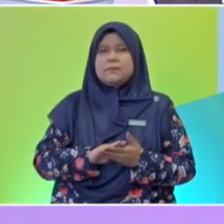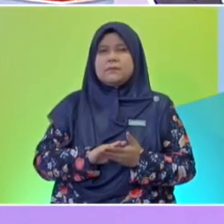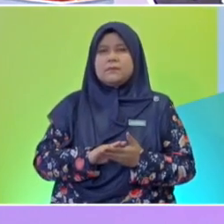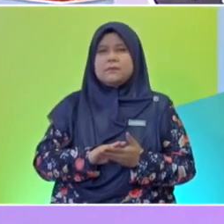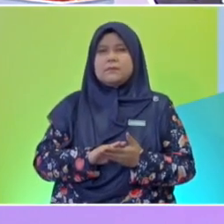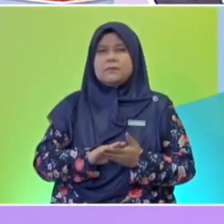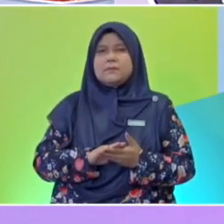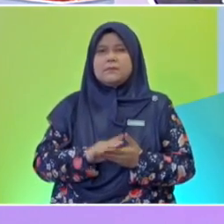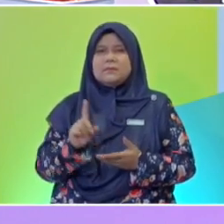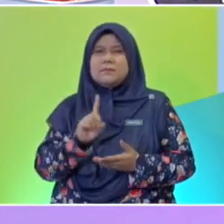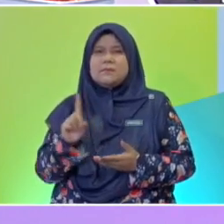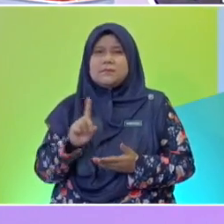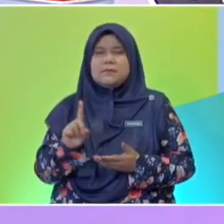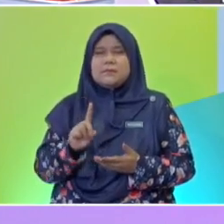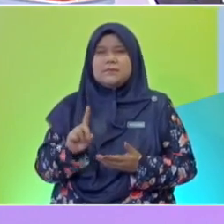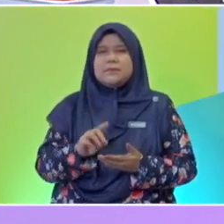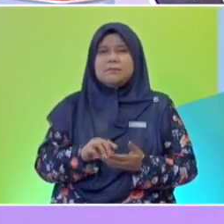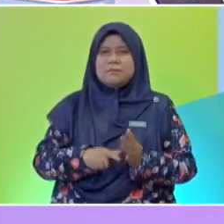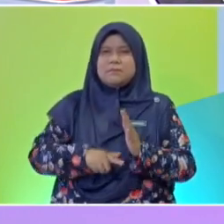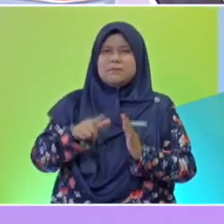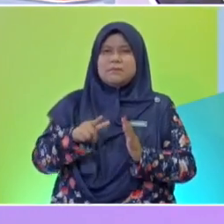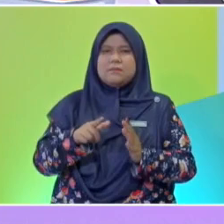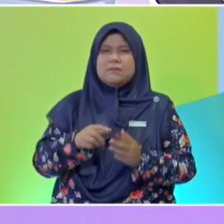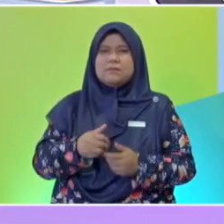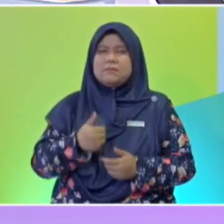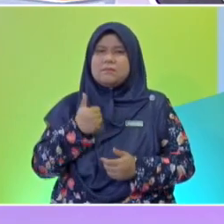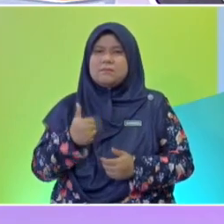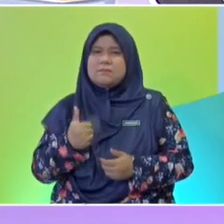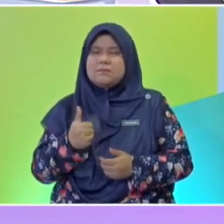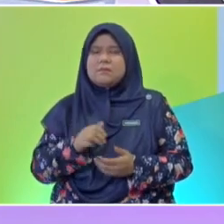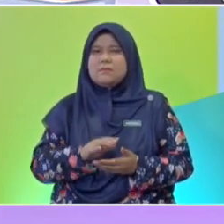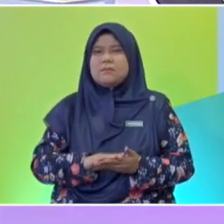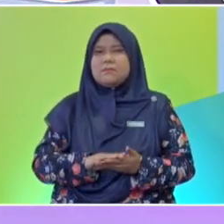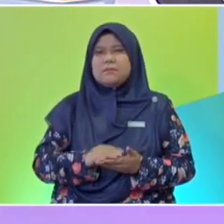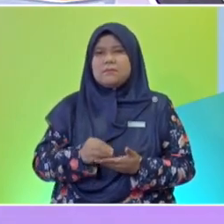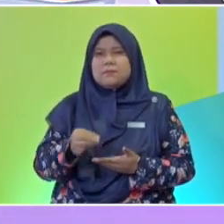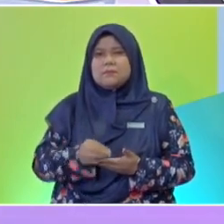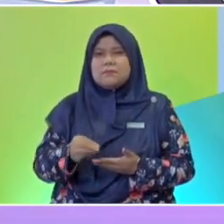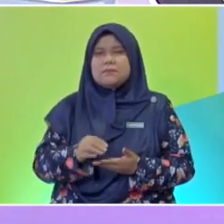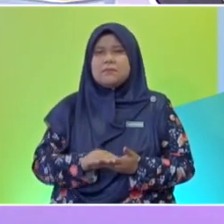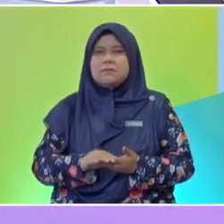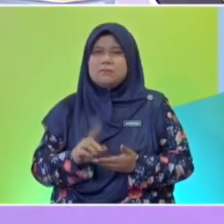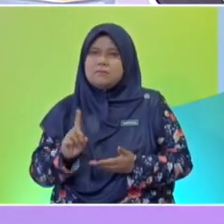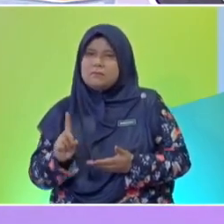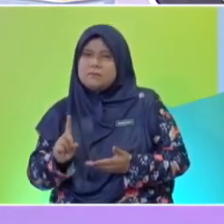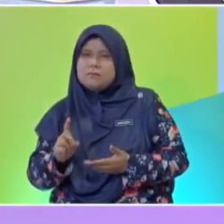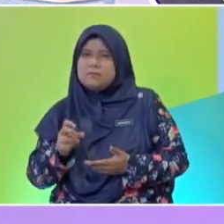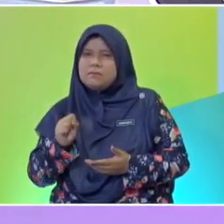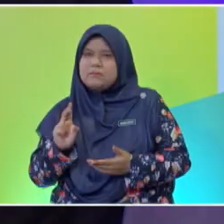Yang mana lebih murah yang mana lebih bebas susu pula